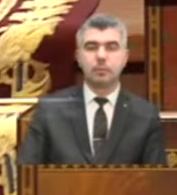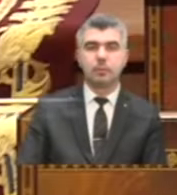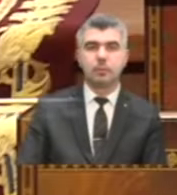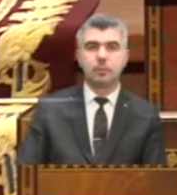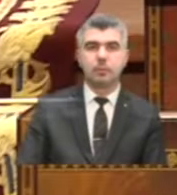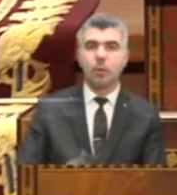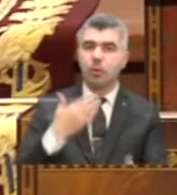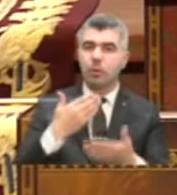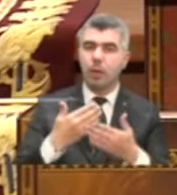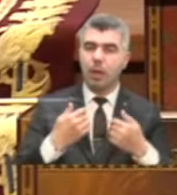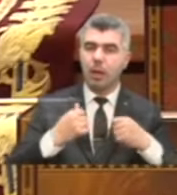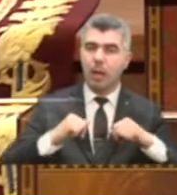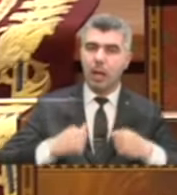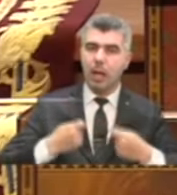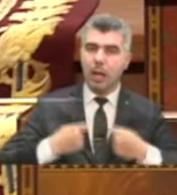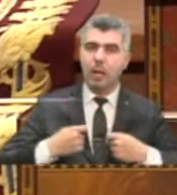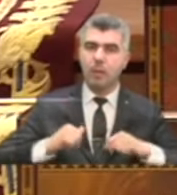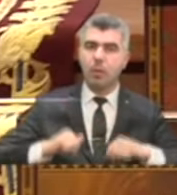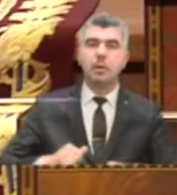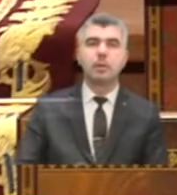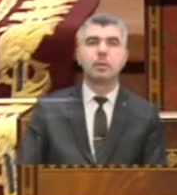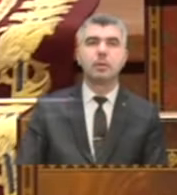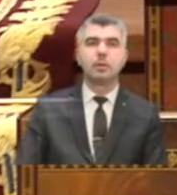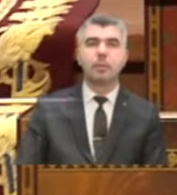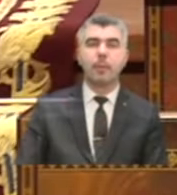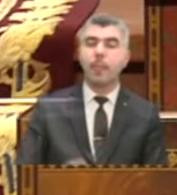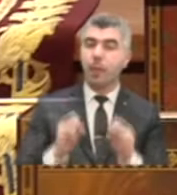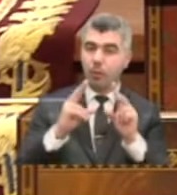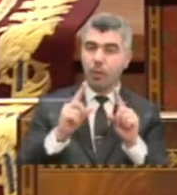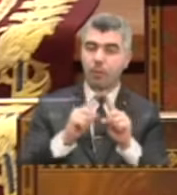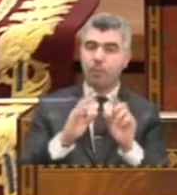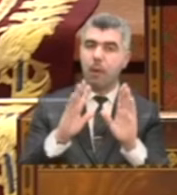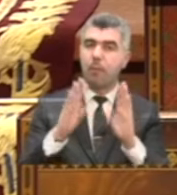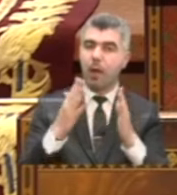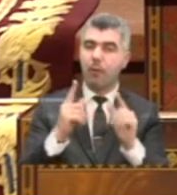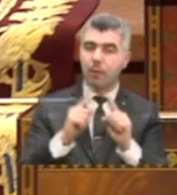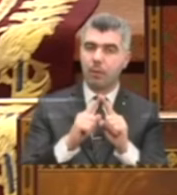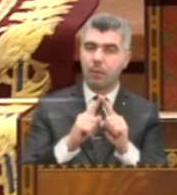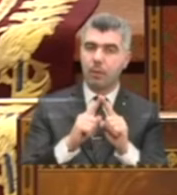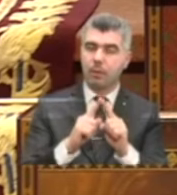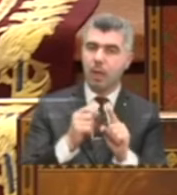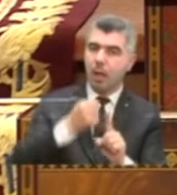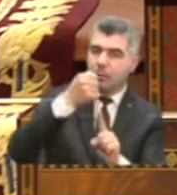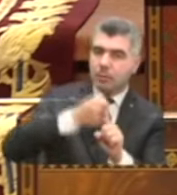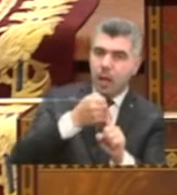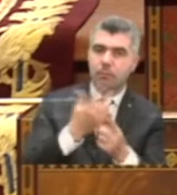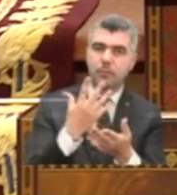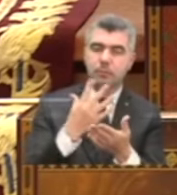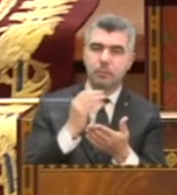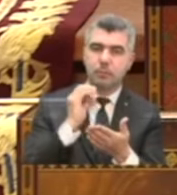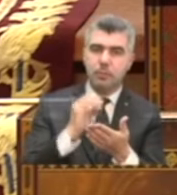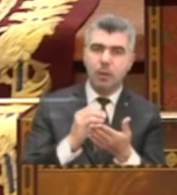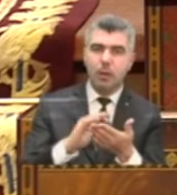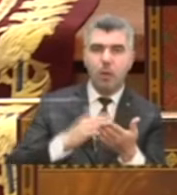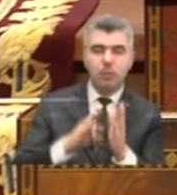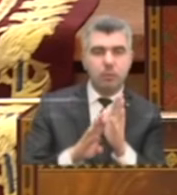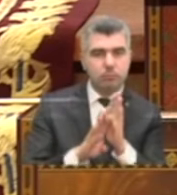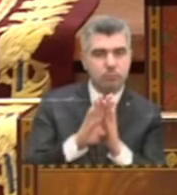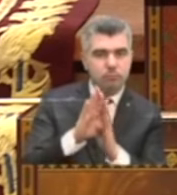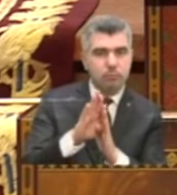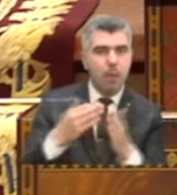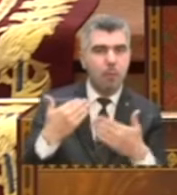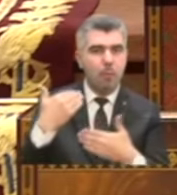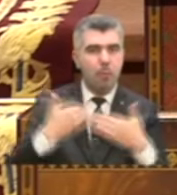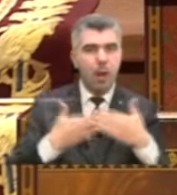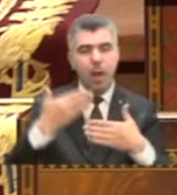سيد الرئيس، السيدة الوزيرة، حقيقة احنا نتمم المجهودات ديالكم في هذا الإطار من أجل الارتقاء بوضعية المعاق